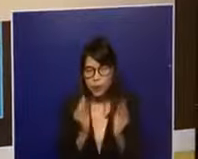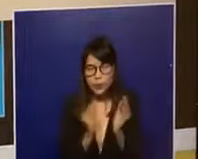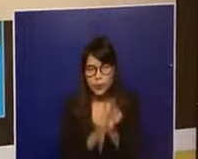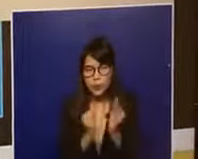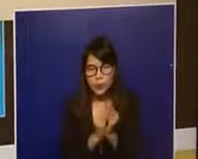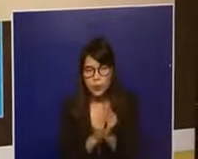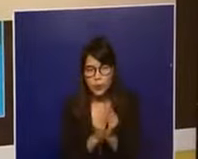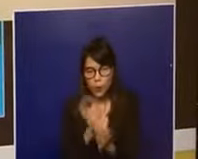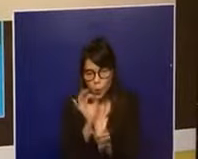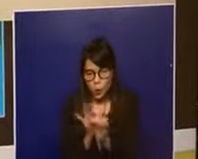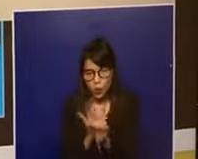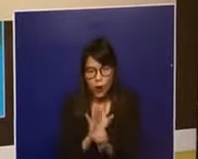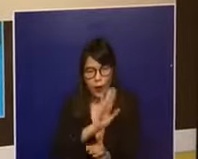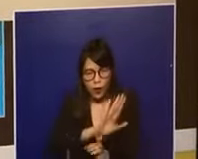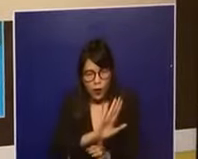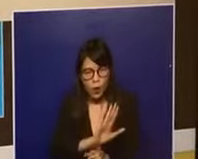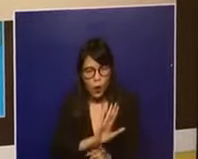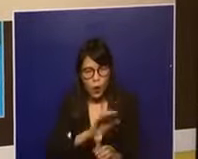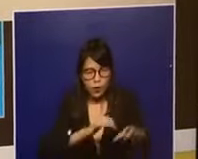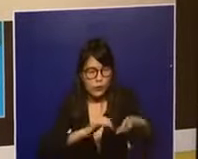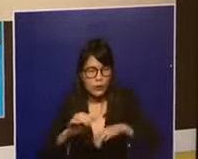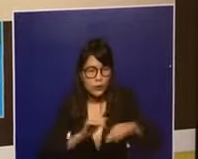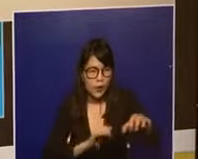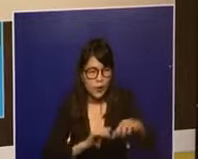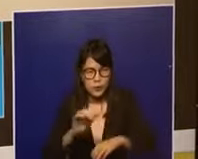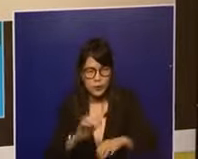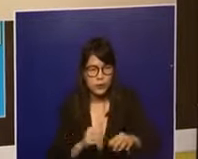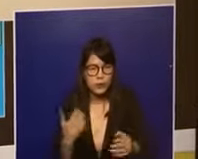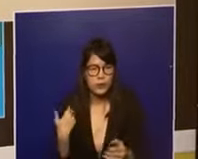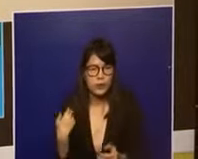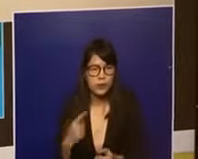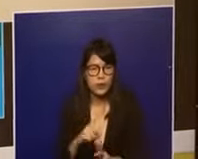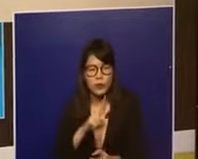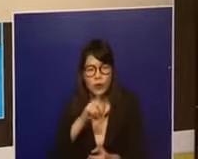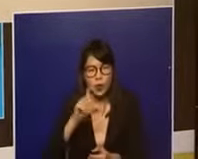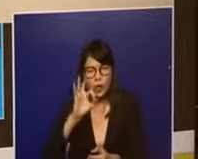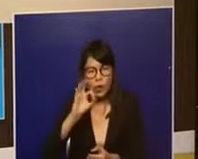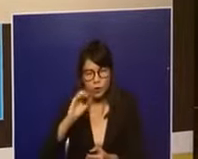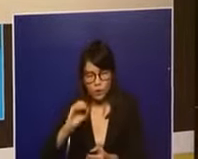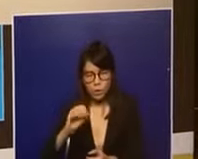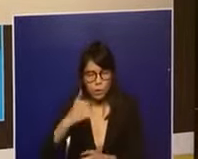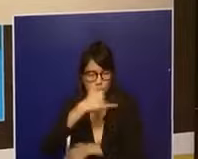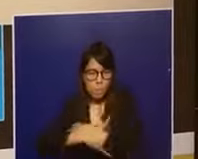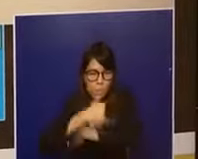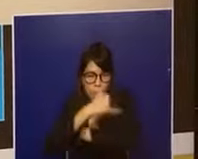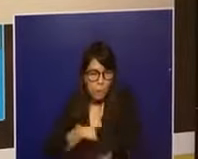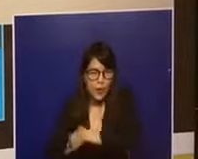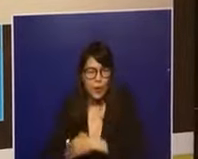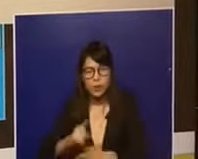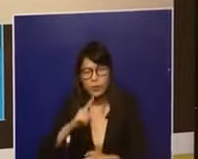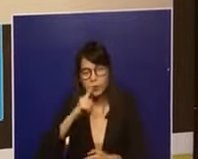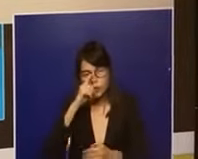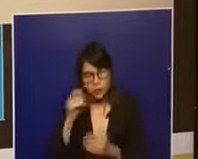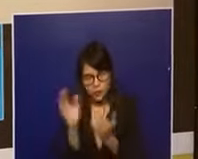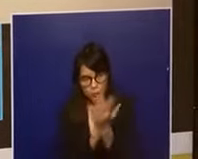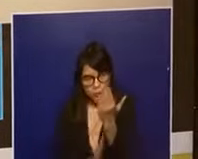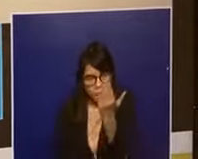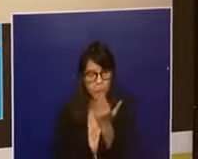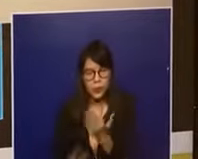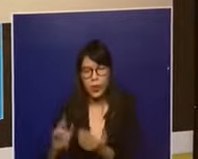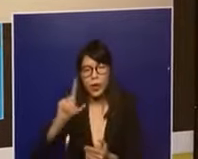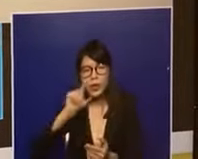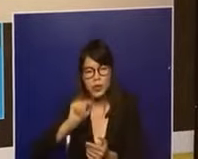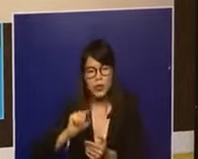กดีขึ้นล่าสุดประเทศไทยได้ที่21จาก190ประเทศนะครับเมื่อเปรียบเทียบกับปีก่อนดีขึ้นถึง